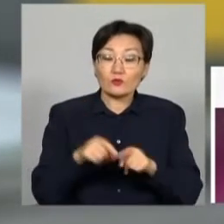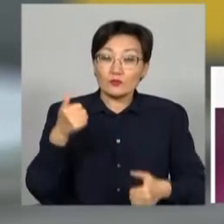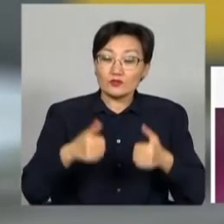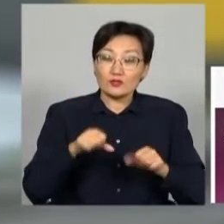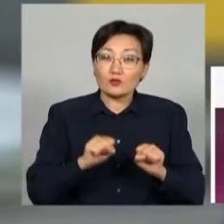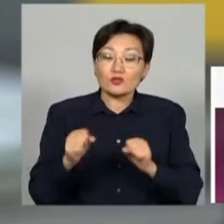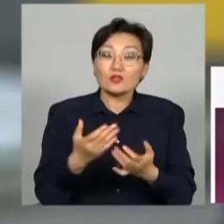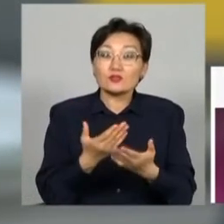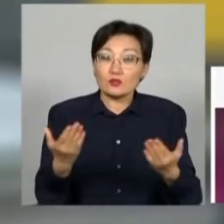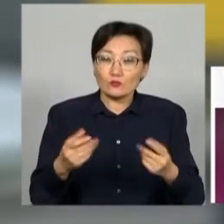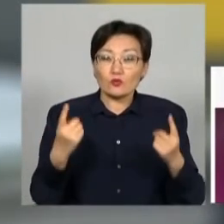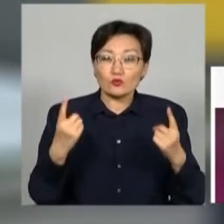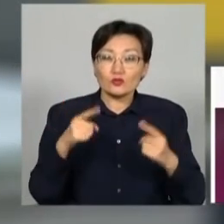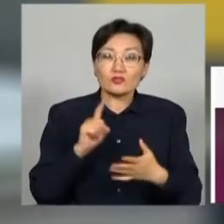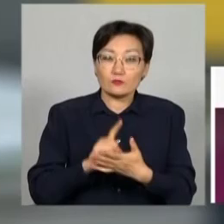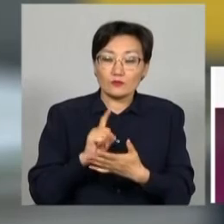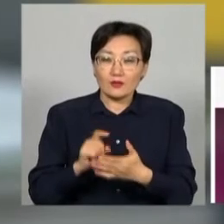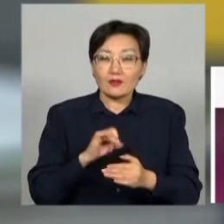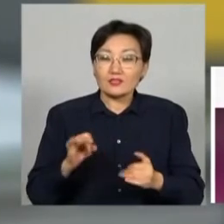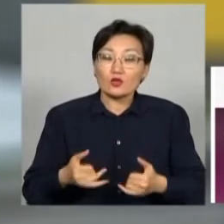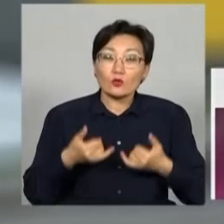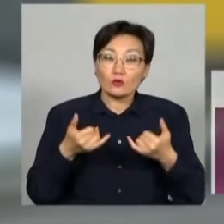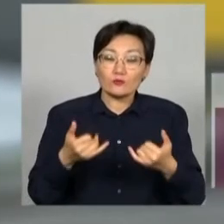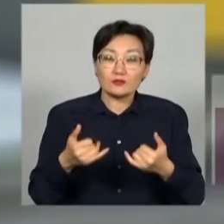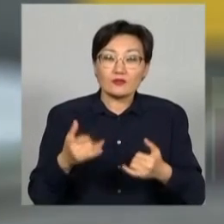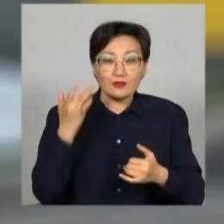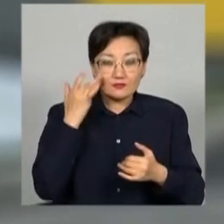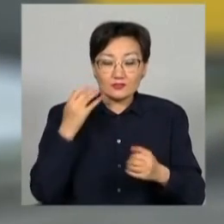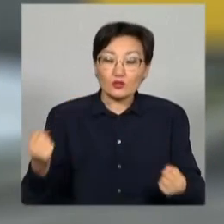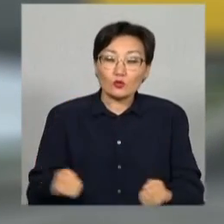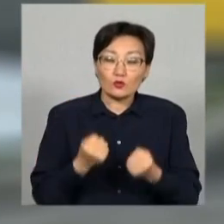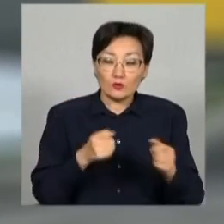қорғау сіздер үшін үлкен міндет, әрі құрмет. Сіздерді әркез қолдауға дайынбыз.